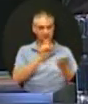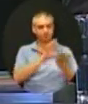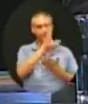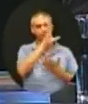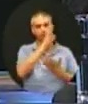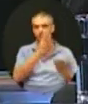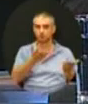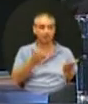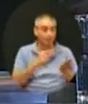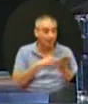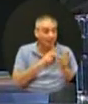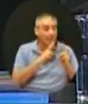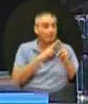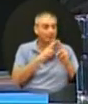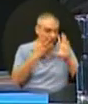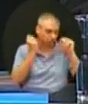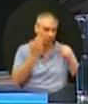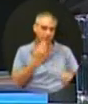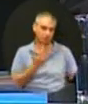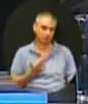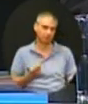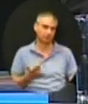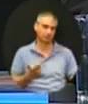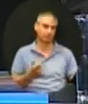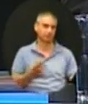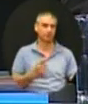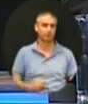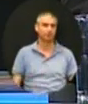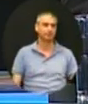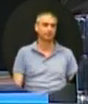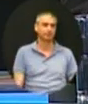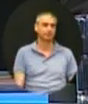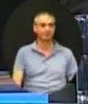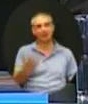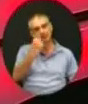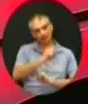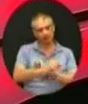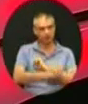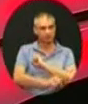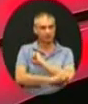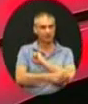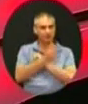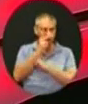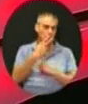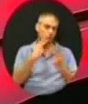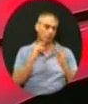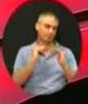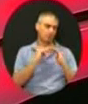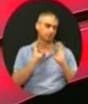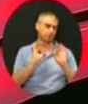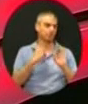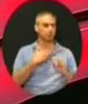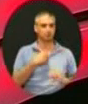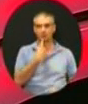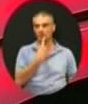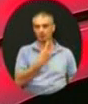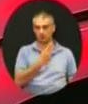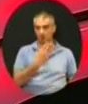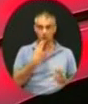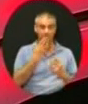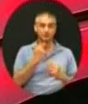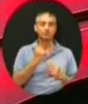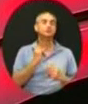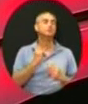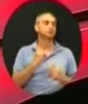מהפרלמנט על עצם זה שהוא פגש שגריר ישראלי ולכן צריך שזה הצ א התגובה היא נכונה דווקא את זה אני רוצה לציין